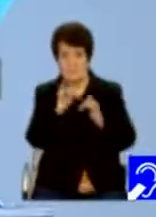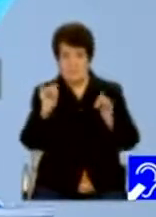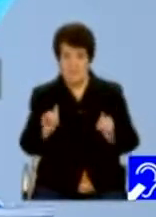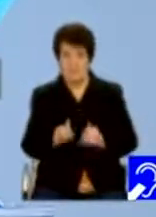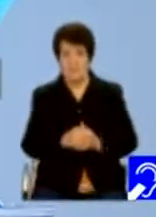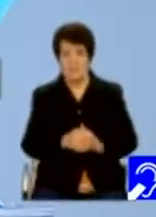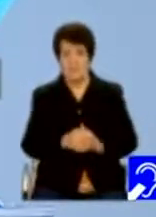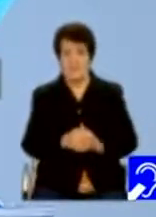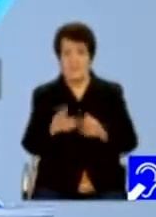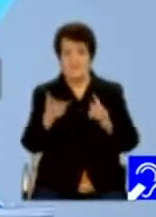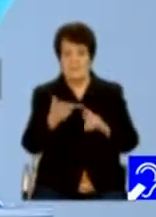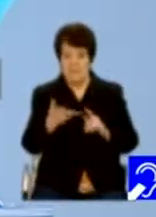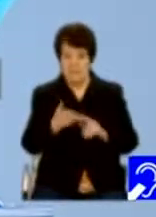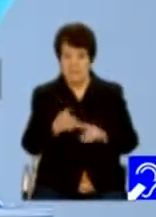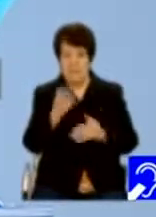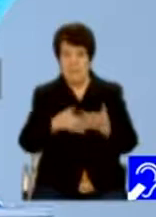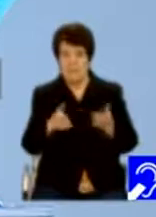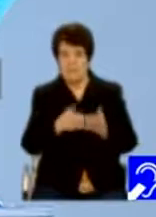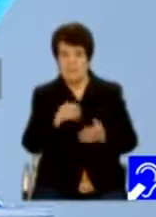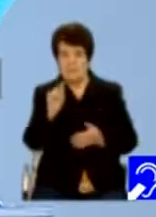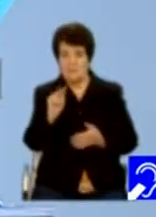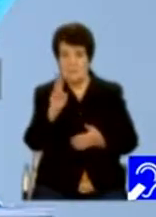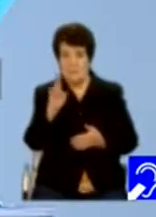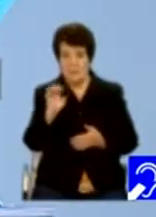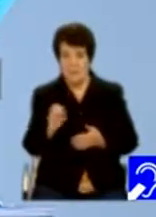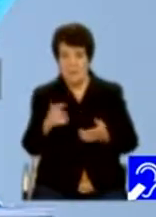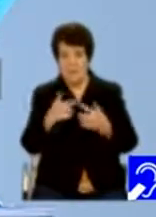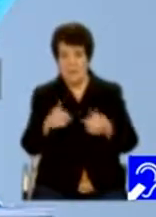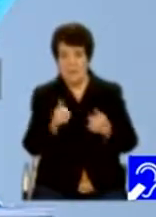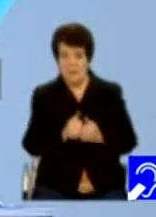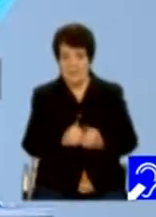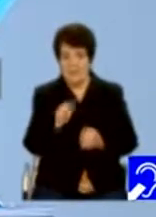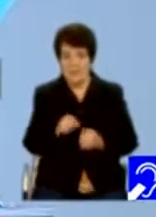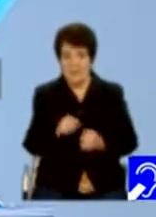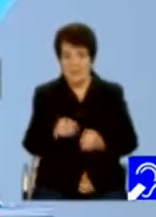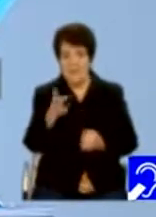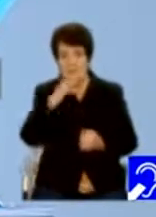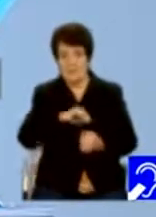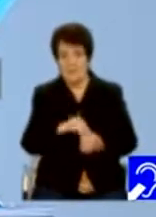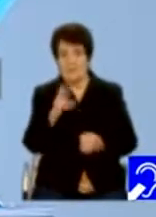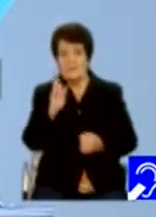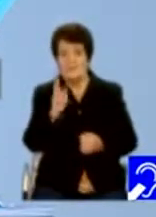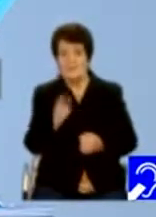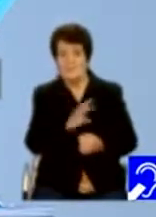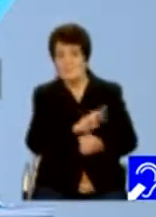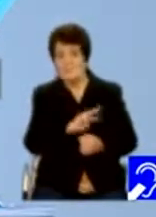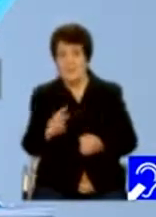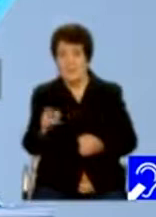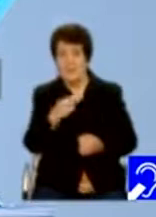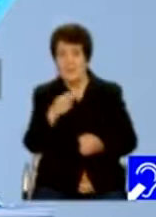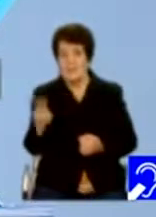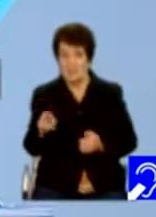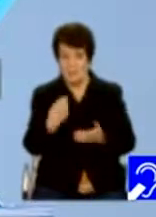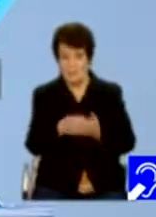cea minimală. Trei, lichidarea CNA-ului și reorganizarea SIS-ului, care ne mănâncă peste 30 de milioane de euro